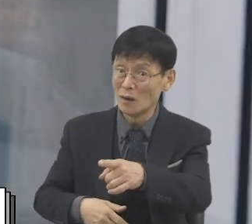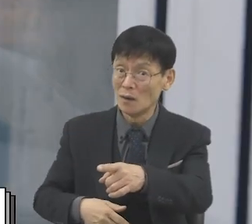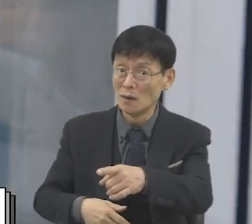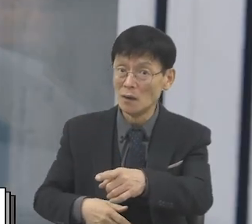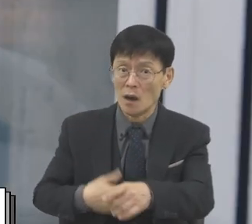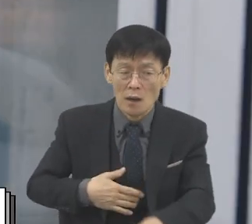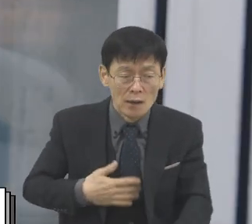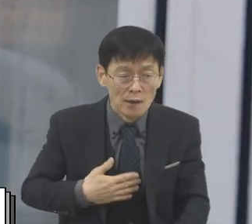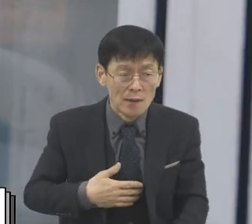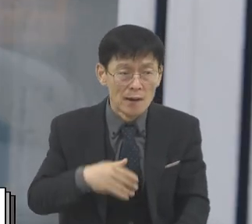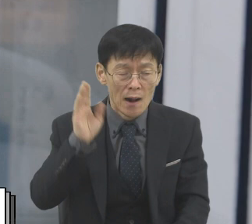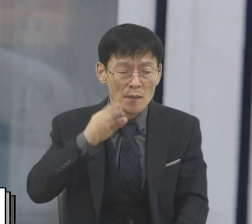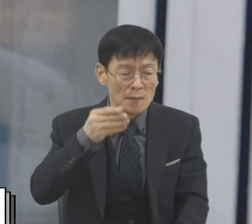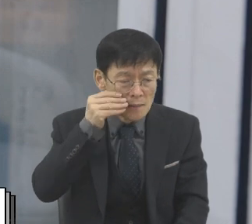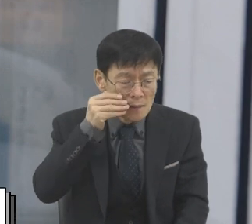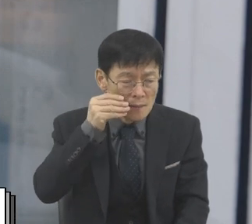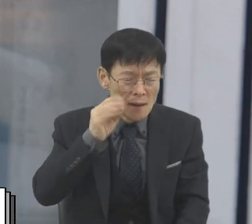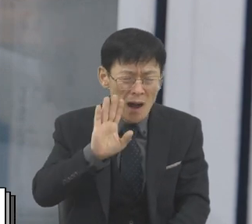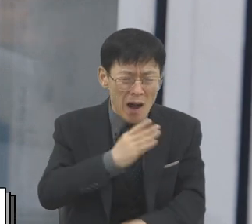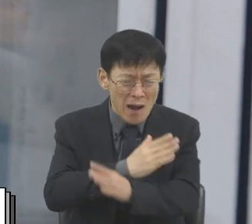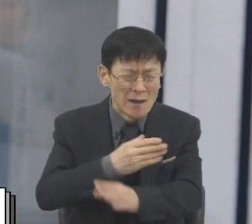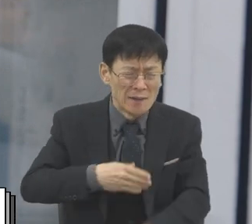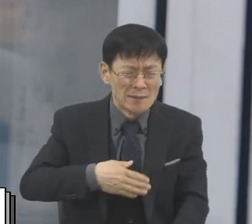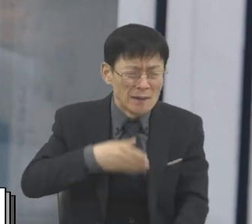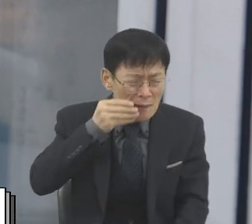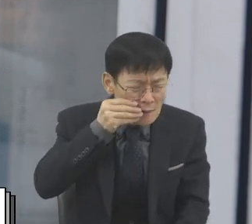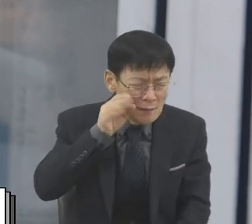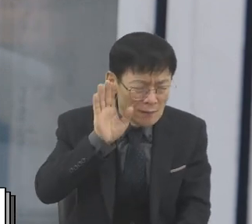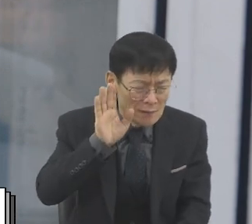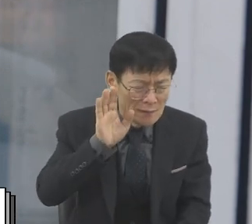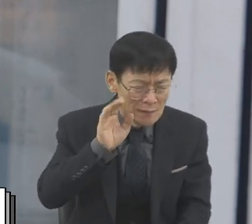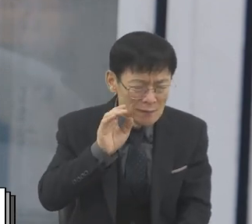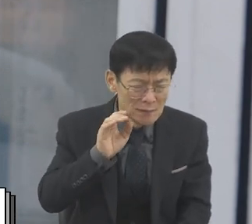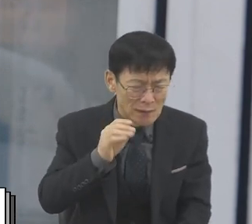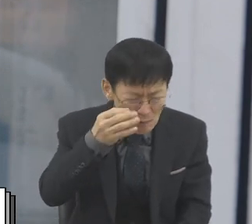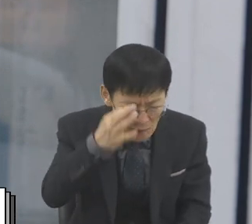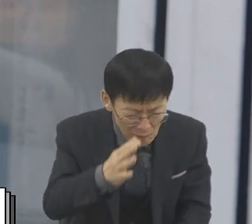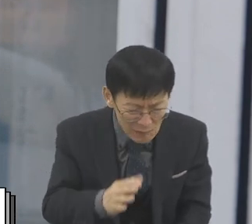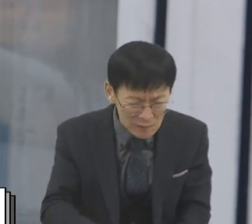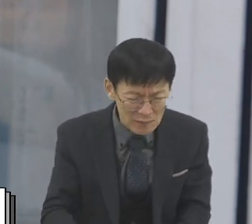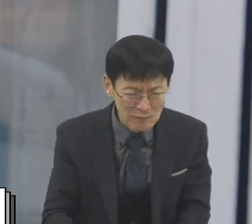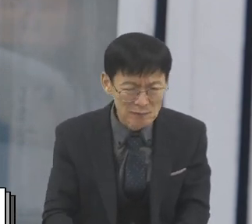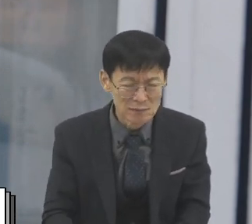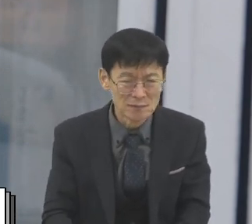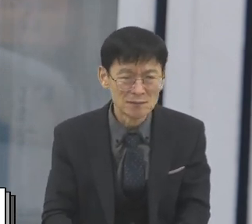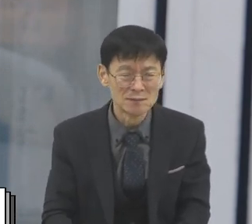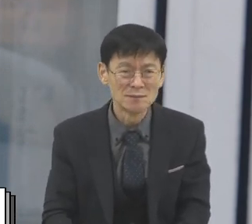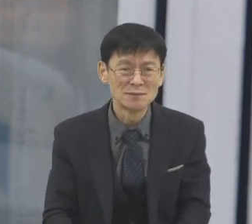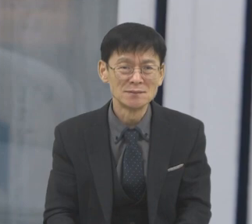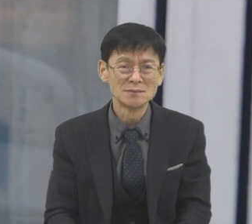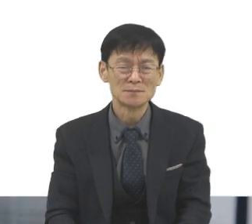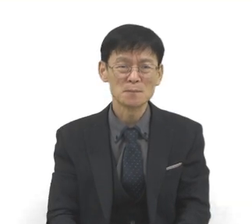주의하세요. 알겠습니다. 다시는 이런 일 없도록 할게요. 죄송합니다.